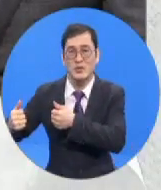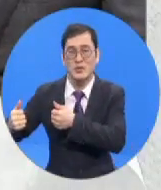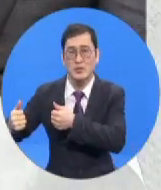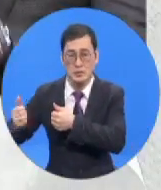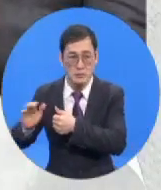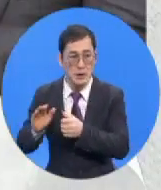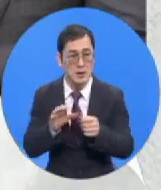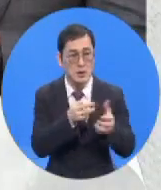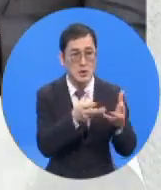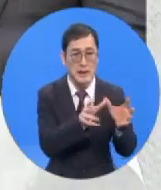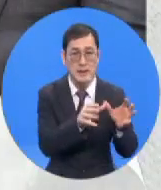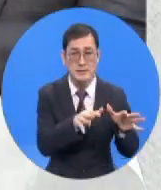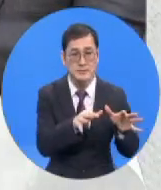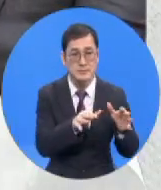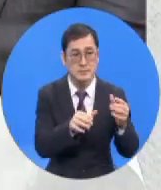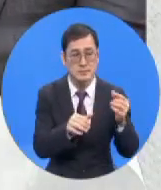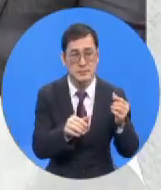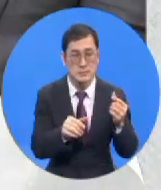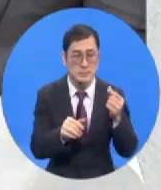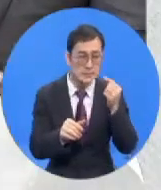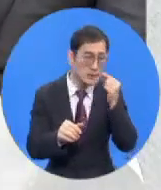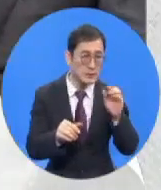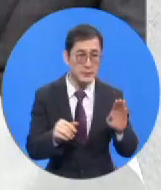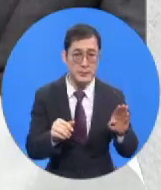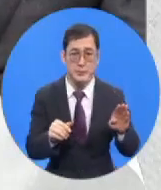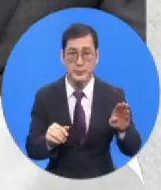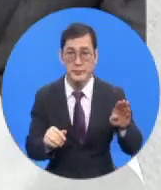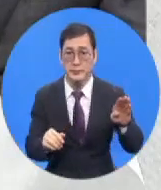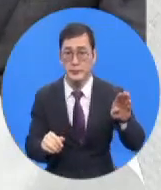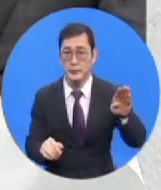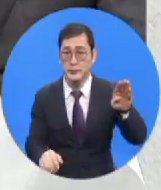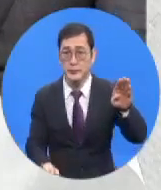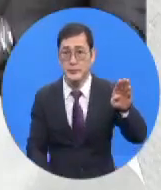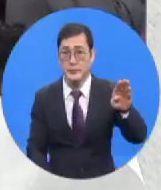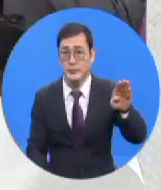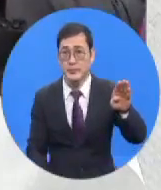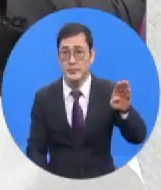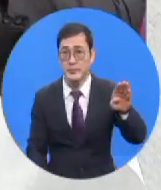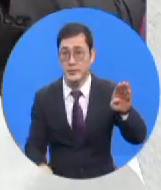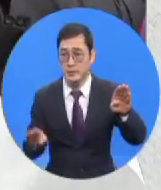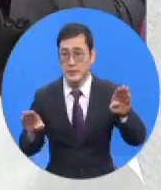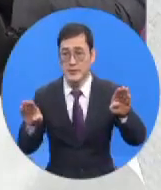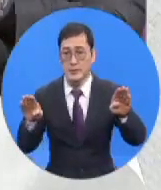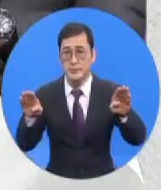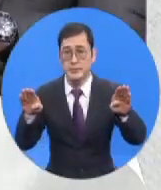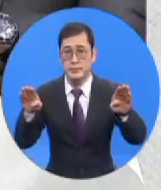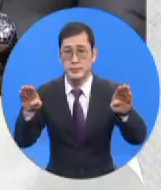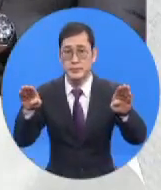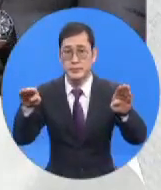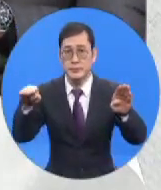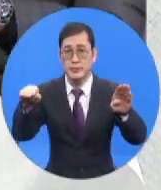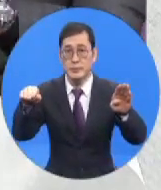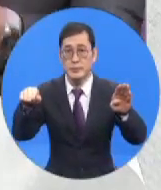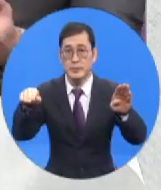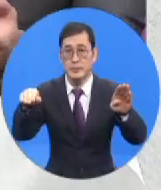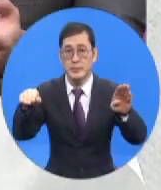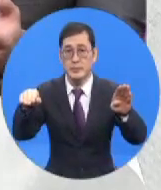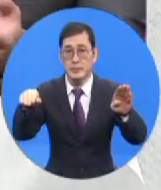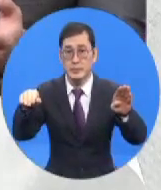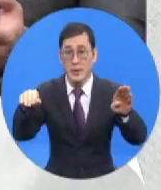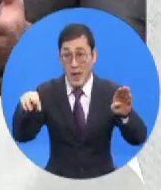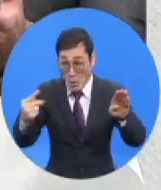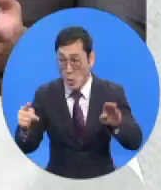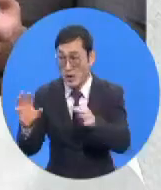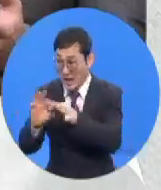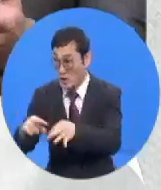올라가고 또 뭐 박영선 장관 나와가지고 우상호 의원 이렇게 해가지고 좀 이렇게 붐업이 되고 야권 전체 파이가 줄어드는데도 저러고